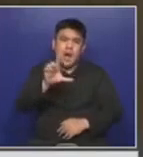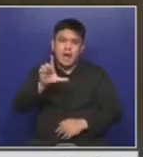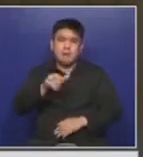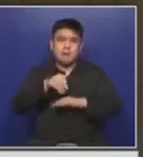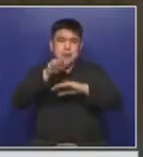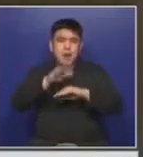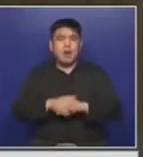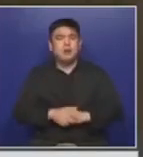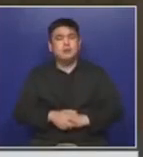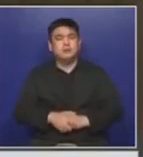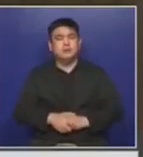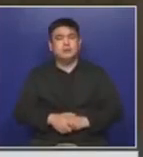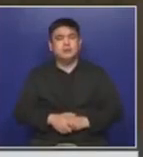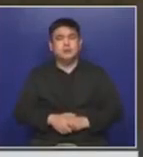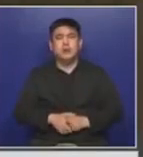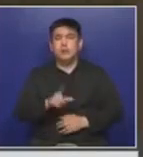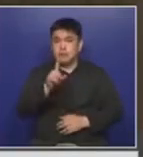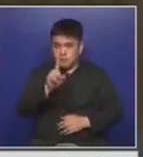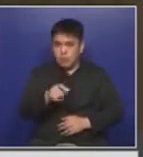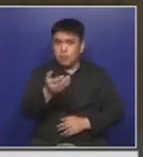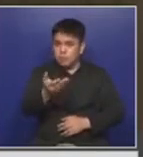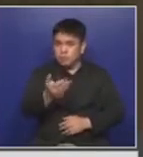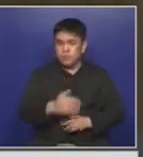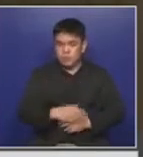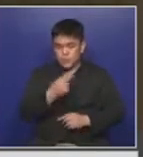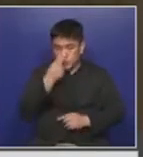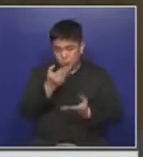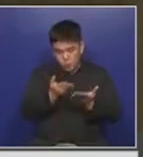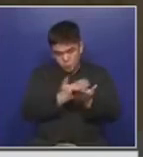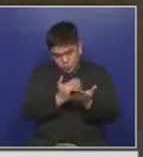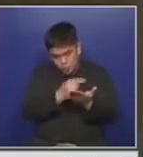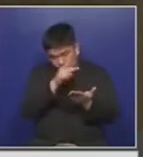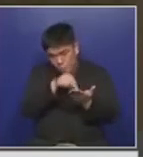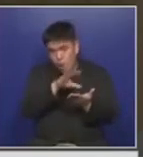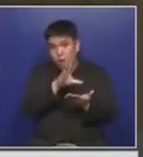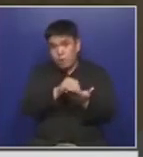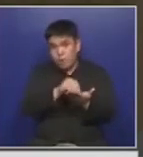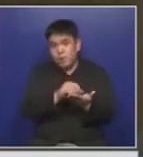ขออนุญาตที่จะให้ท่านได้ลองดูนะครับว่า